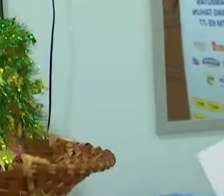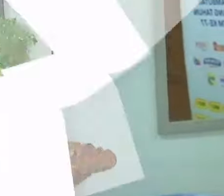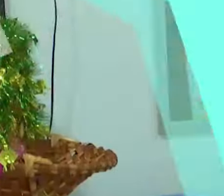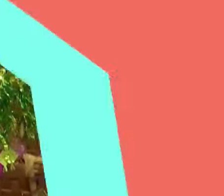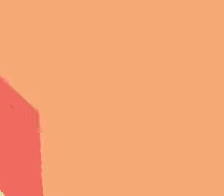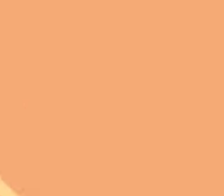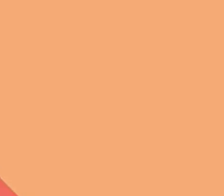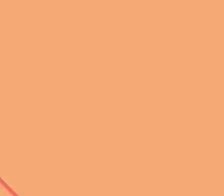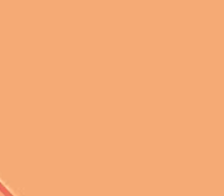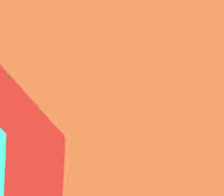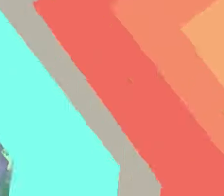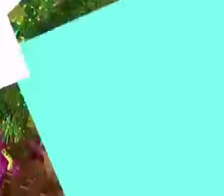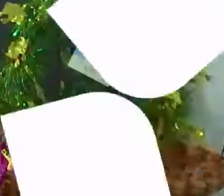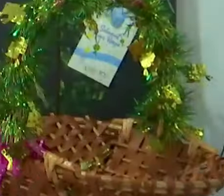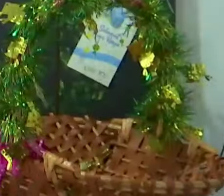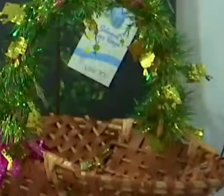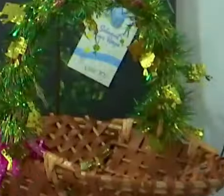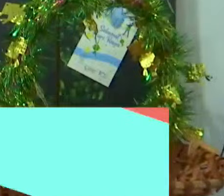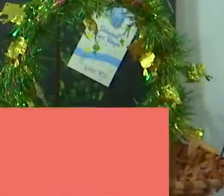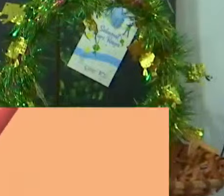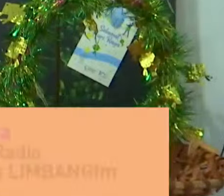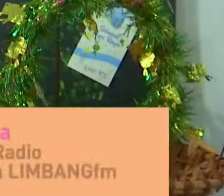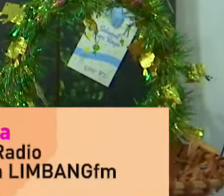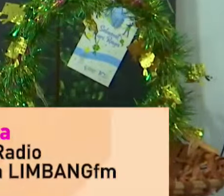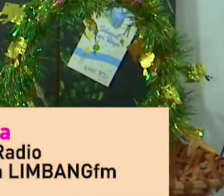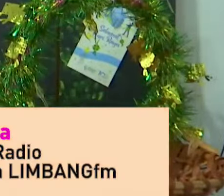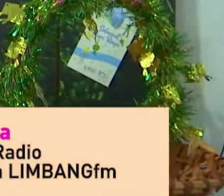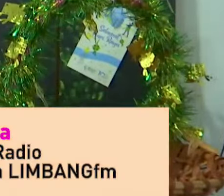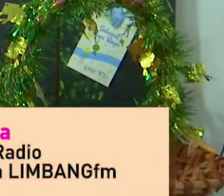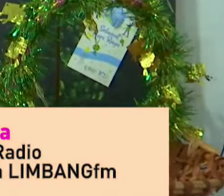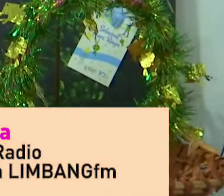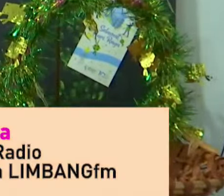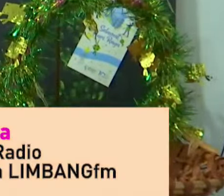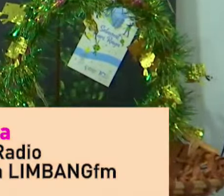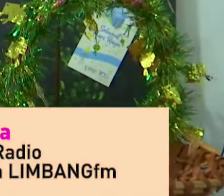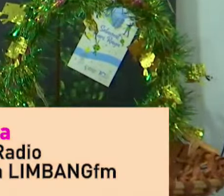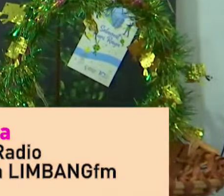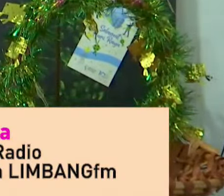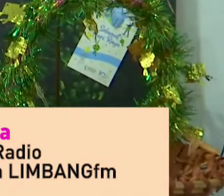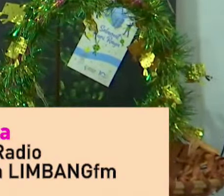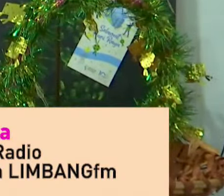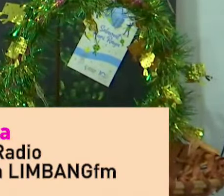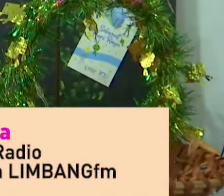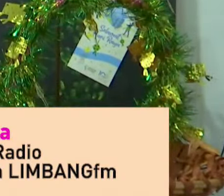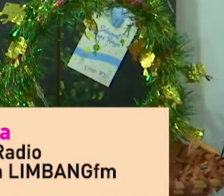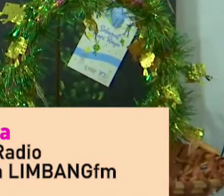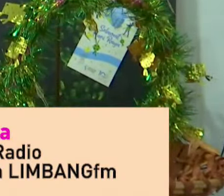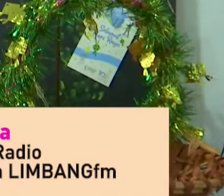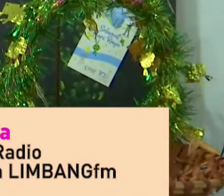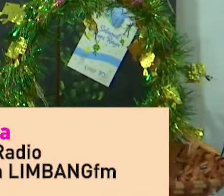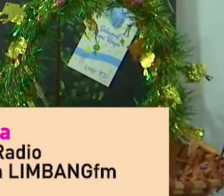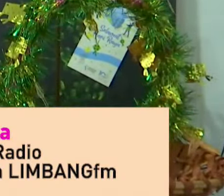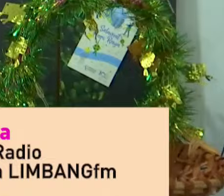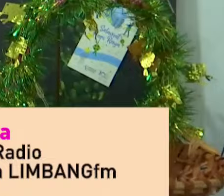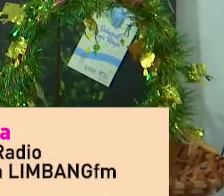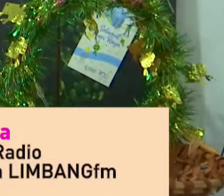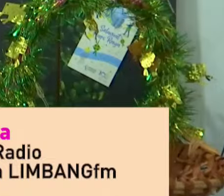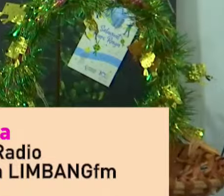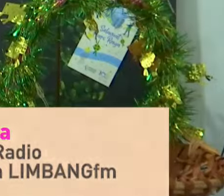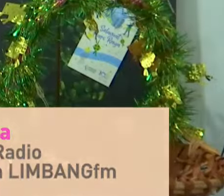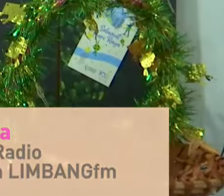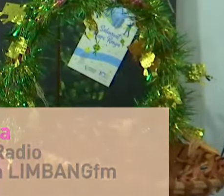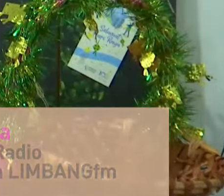batin. Hai, saya Fausa, mewakili Perkhidmatan Bisaya RTM Limbang mengucapkan selamat Hari Raya Aidilfitri,